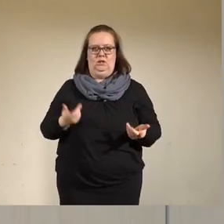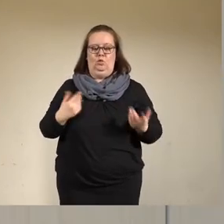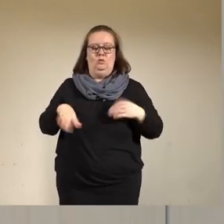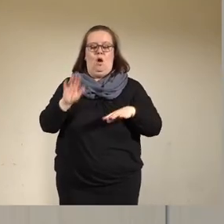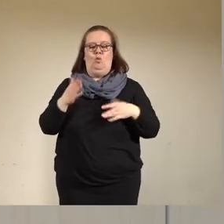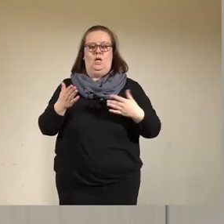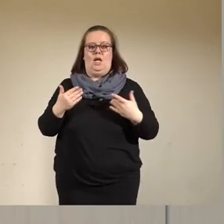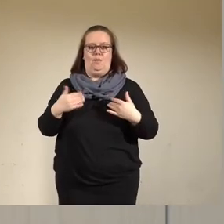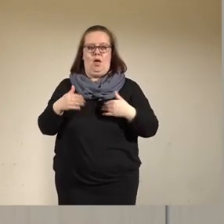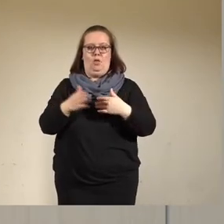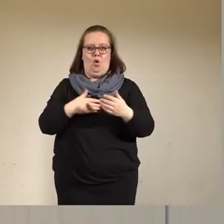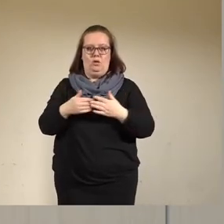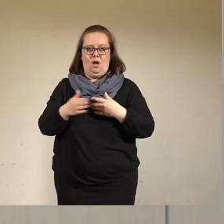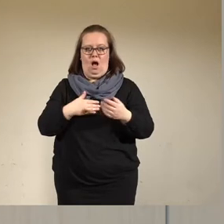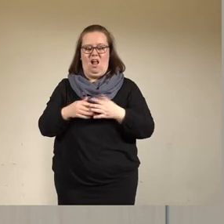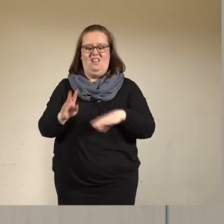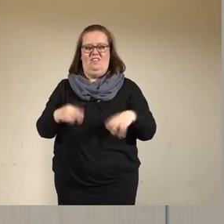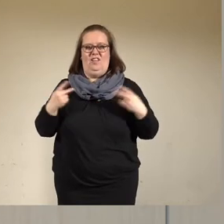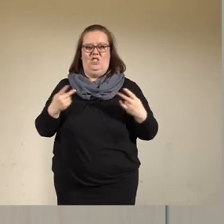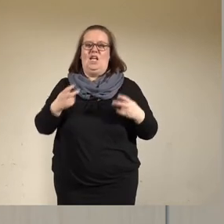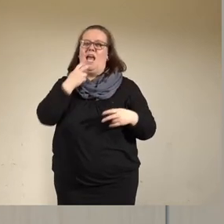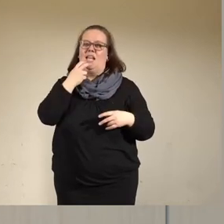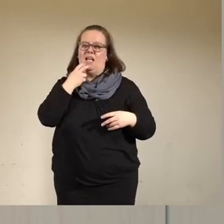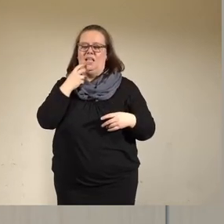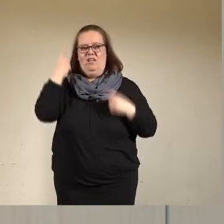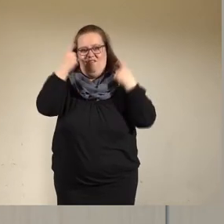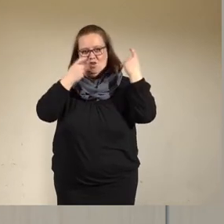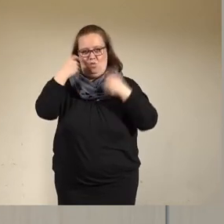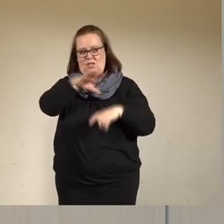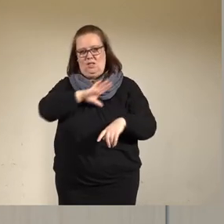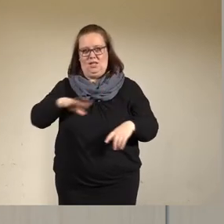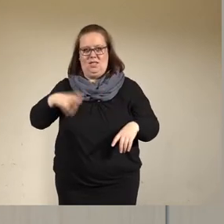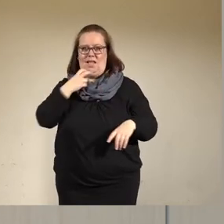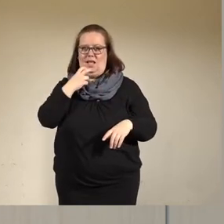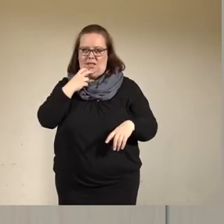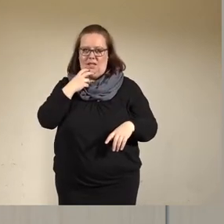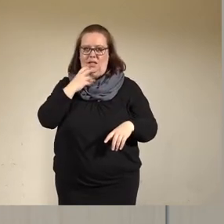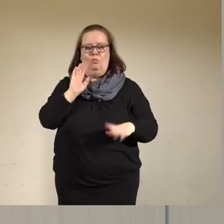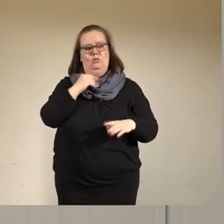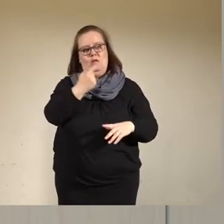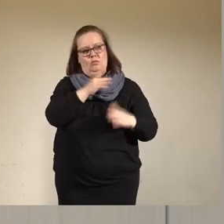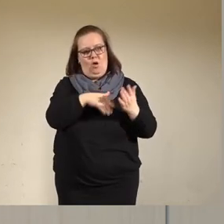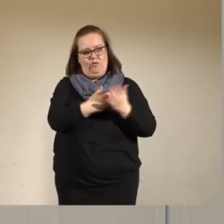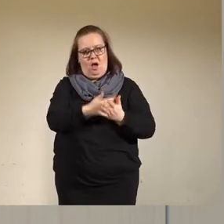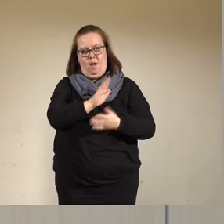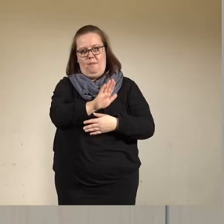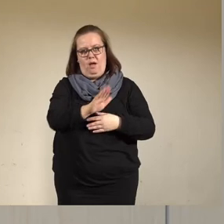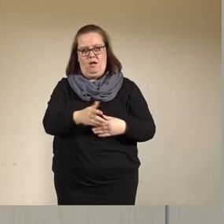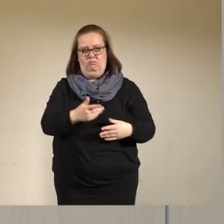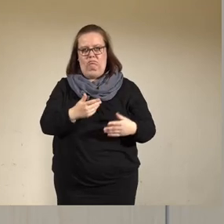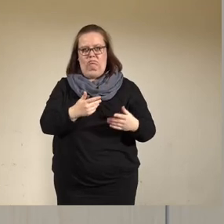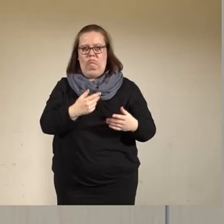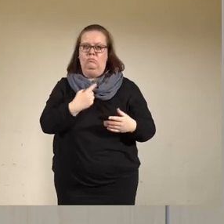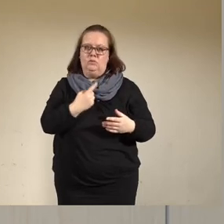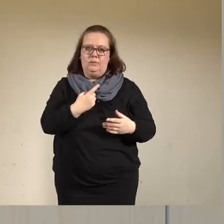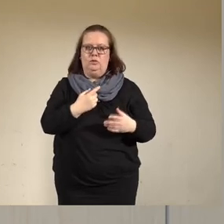Klimaneutralität müssen wir mit unserem neuen Energieversorger Sachsen Energie gehen. Und dem haben wir die Aufgabe in die Wiege